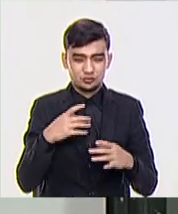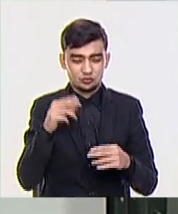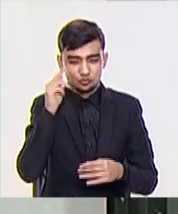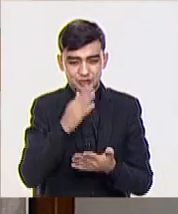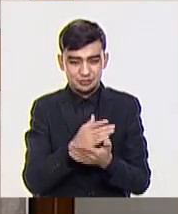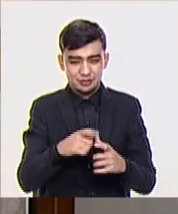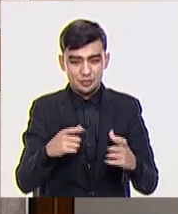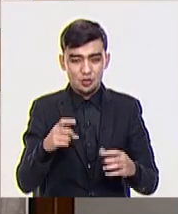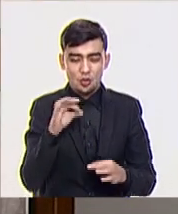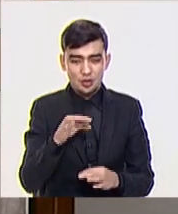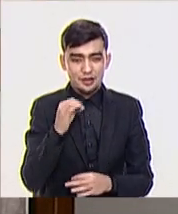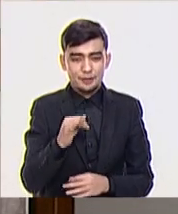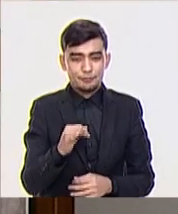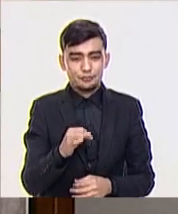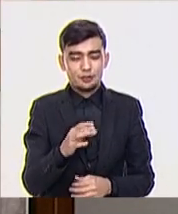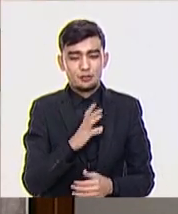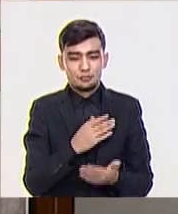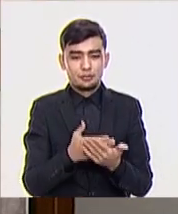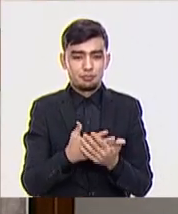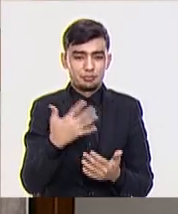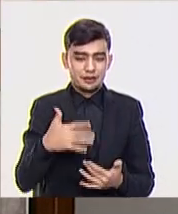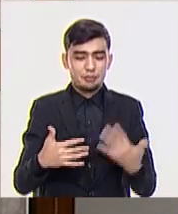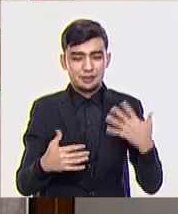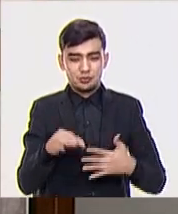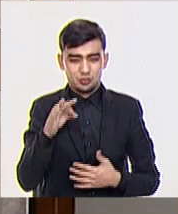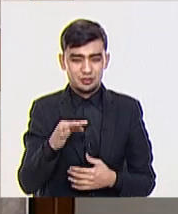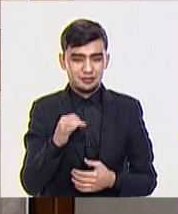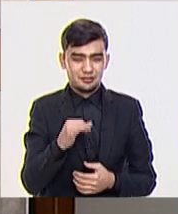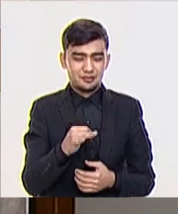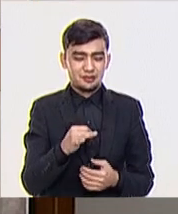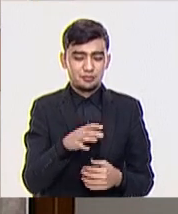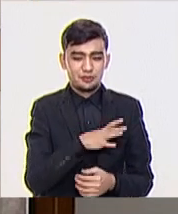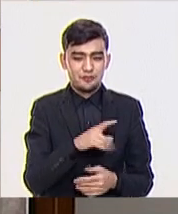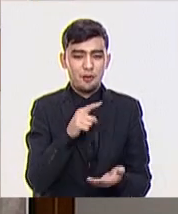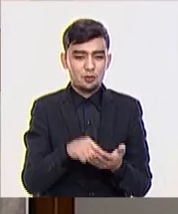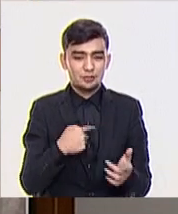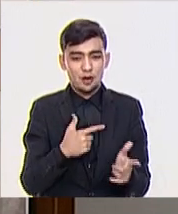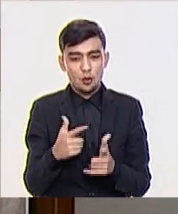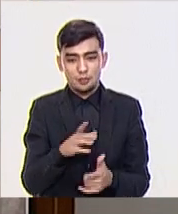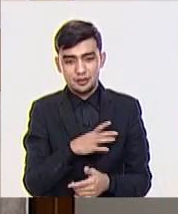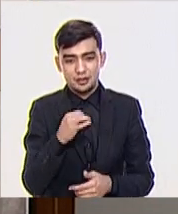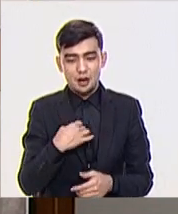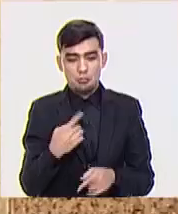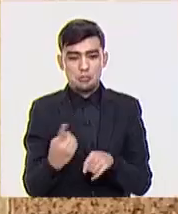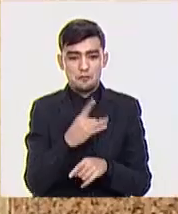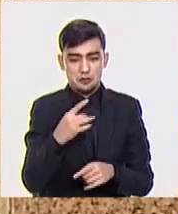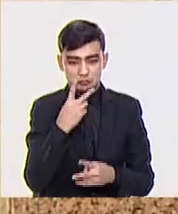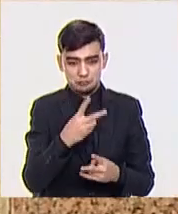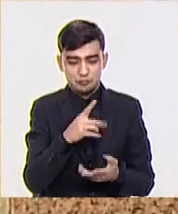принципе, пришли 50 на 50 вопросы, к которым я готовилась, и те, которые я впервые вижу,